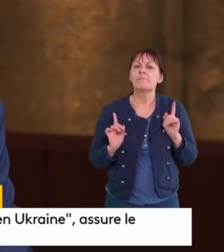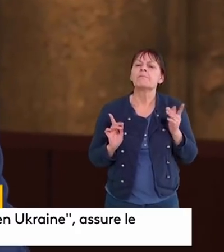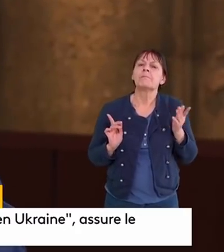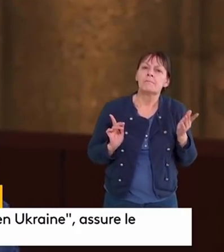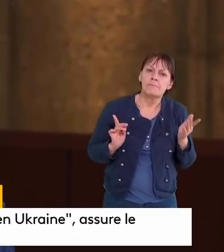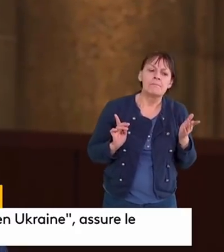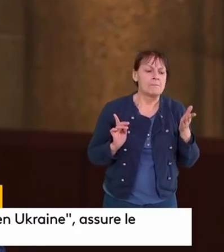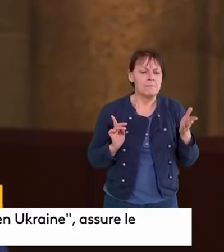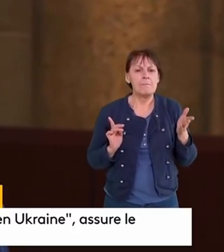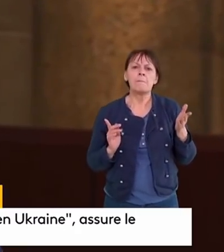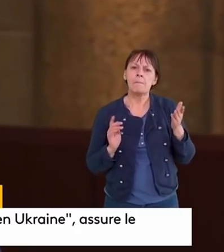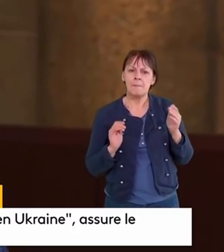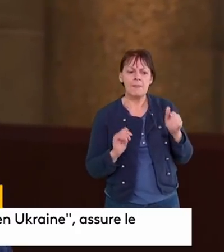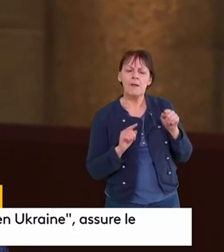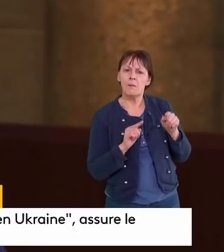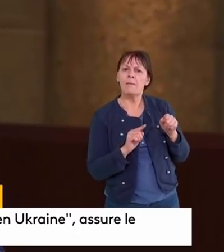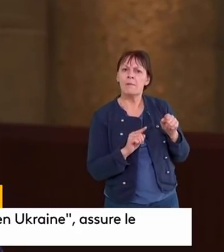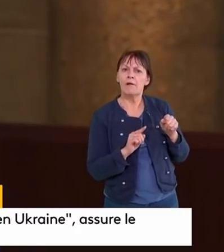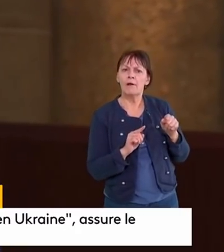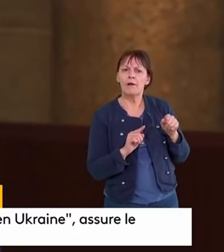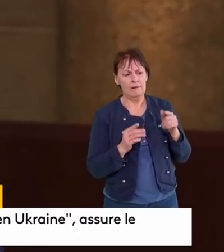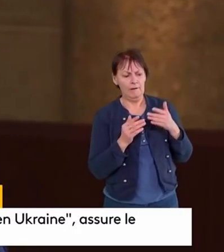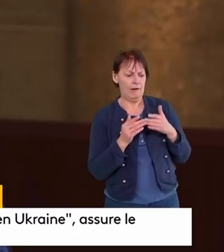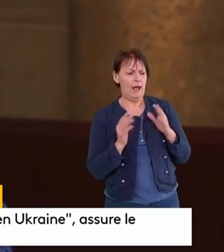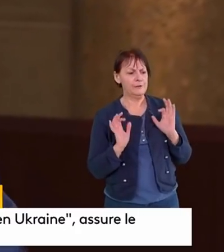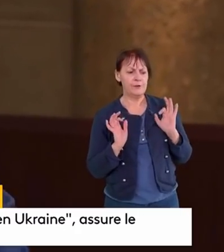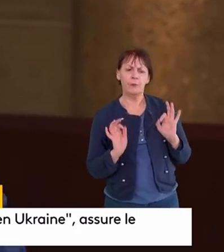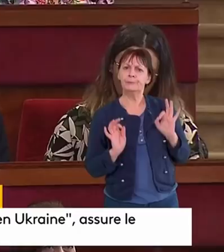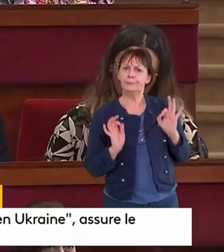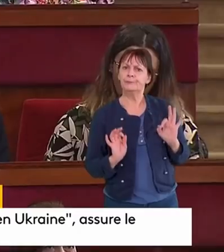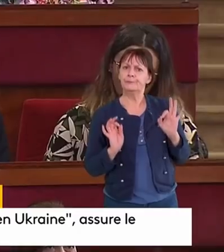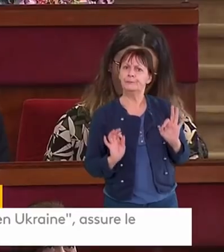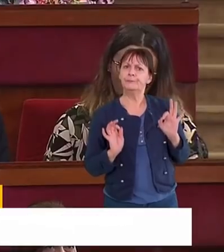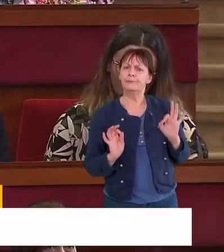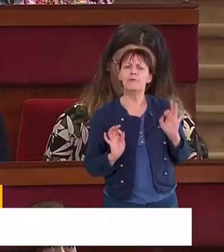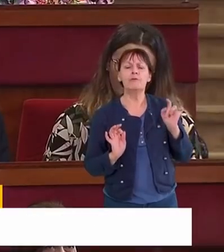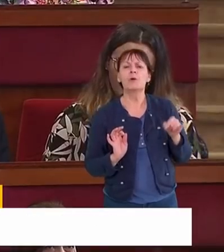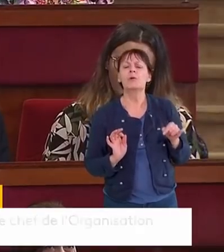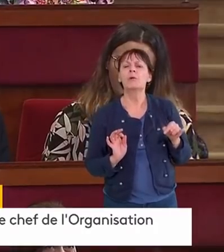d'atteindre la sobriété énergétique dans beaucoup de domaines. C'est investir